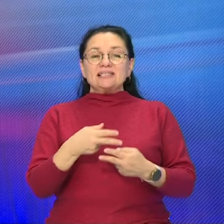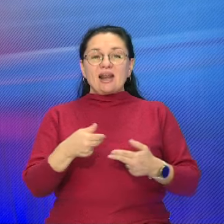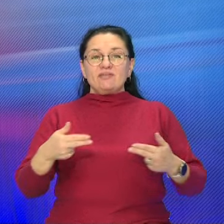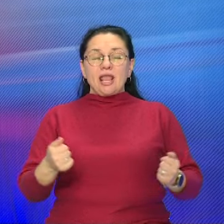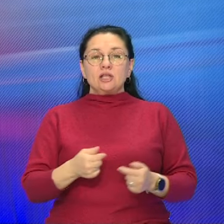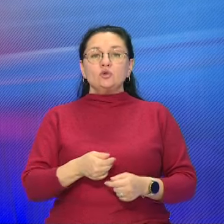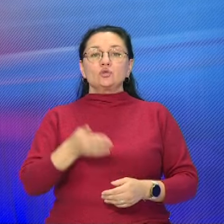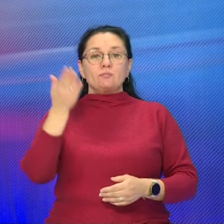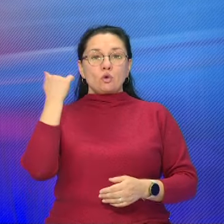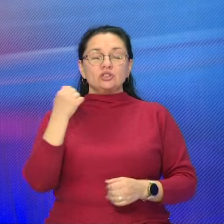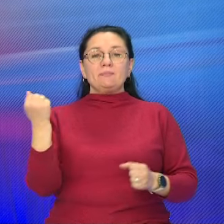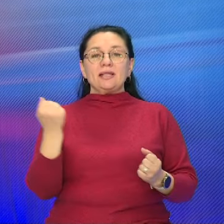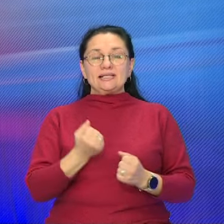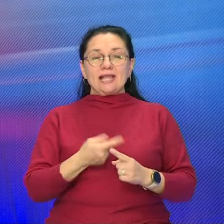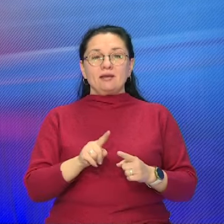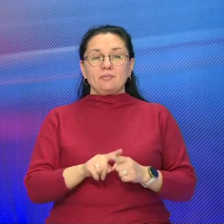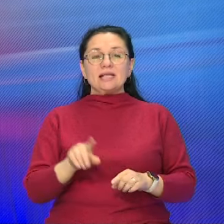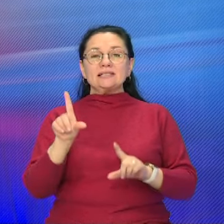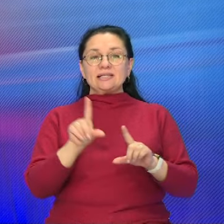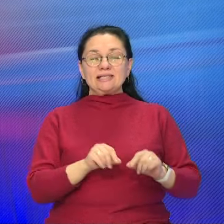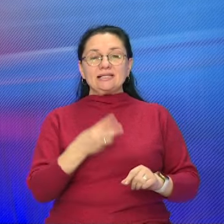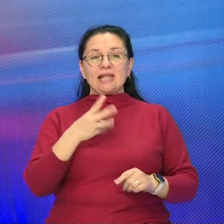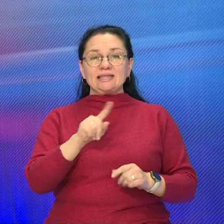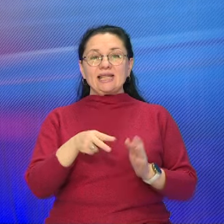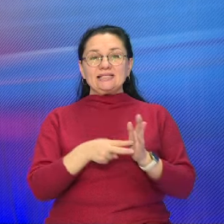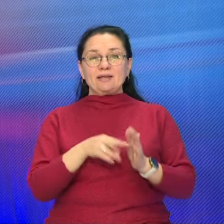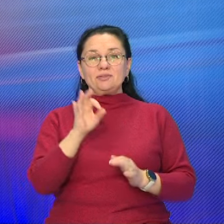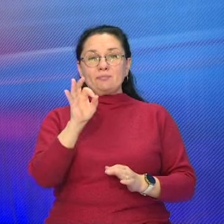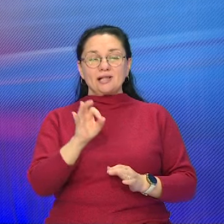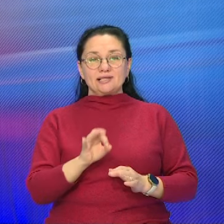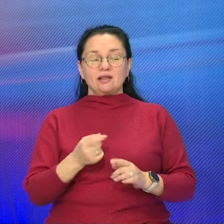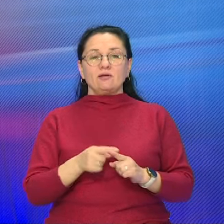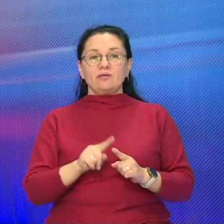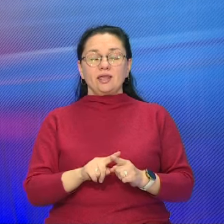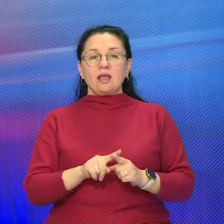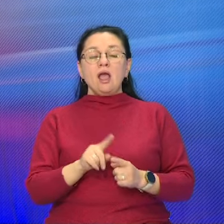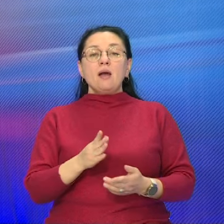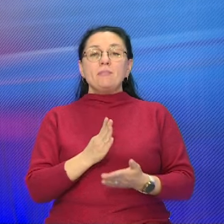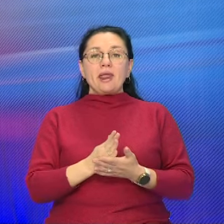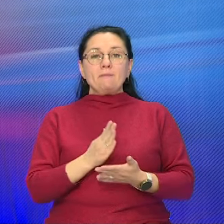неделей, заболеваемость снизилась на 3,7%. В Трустурье